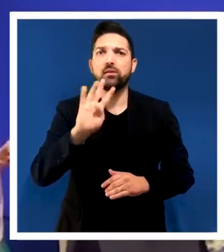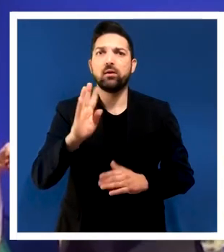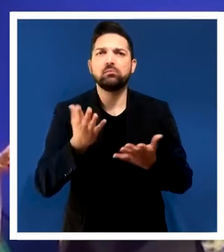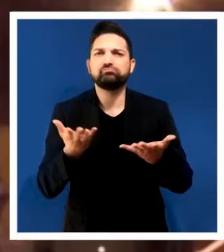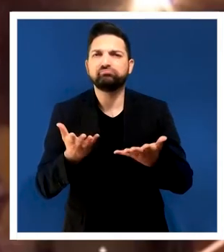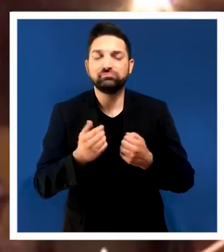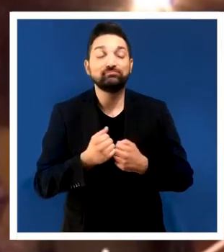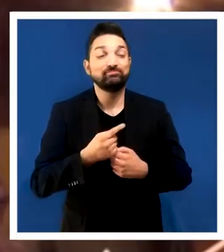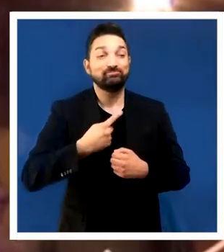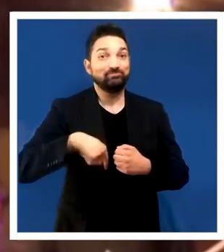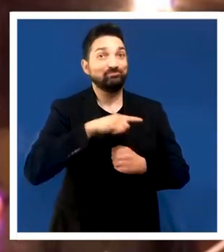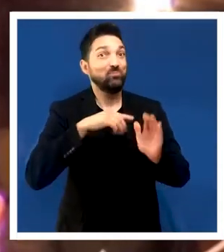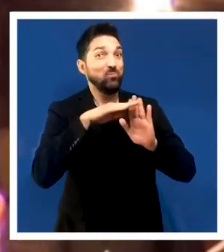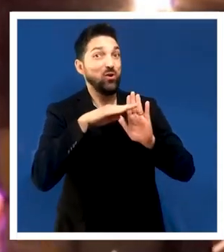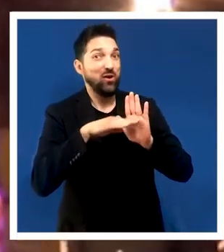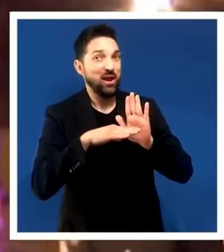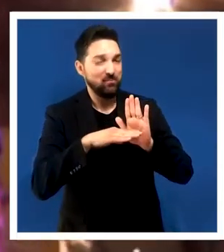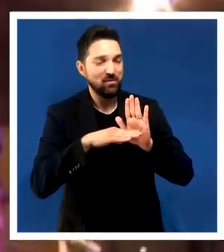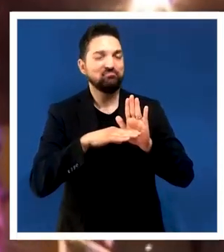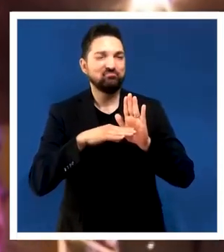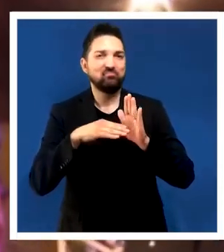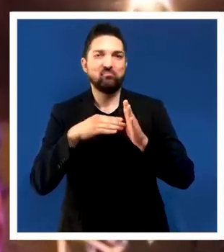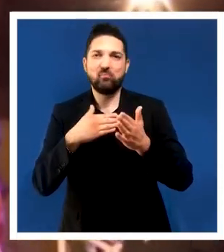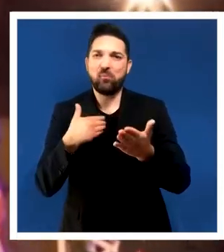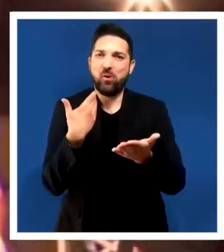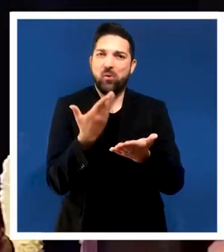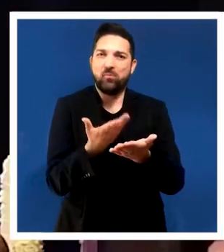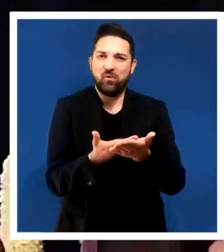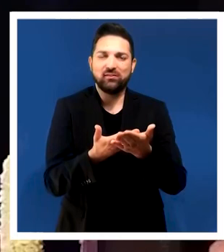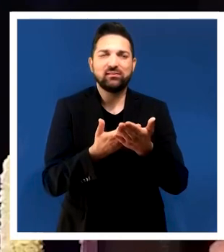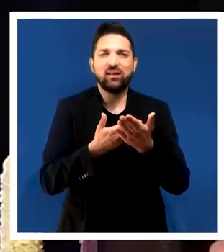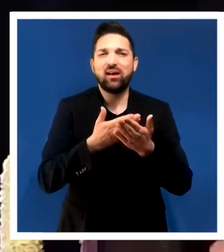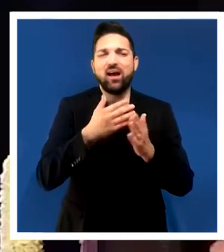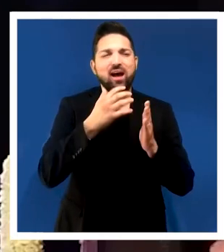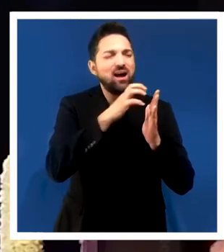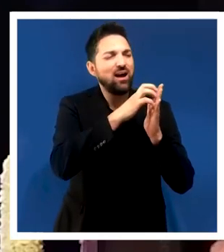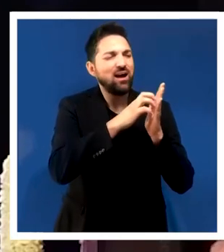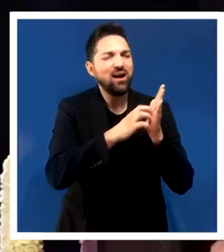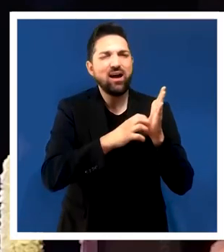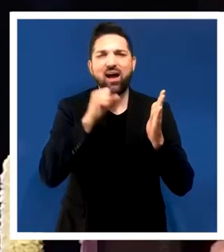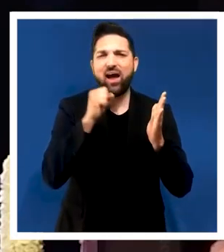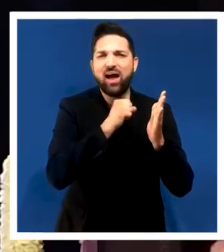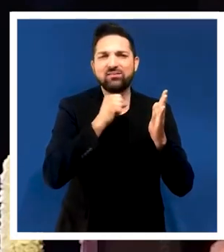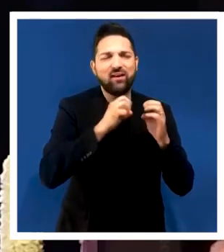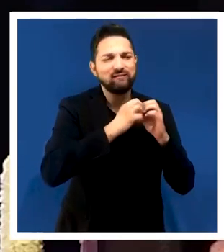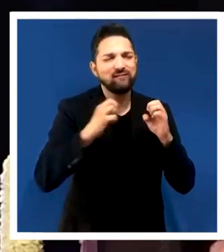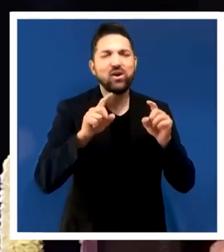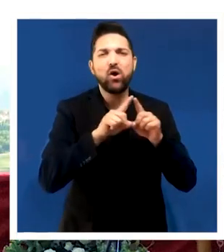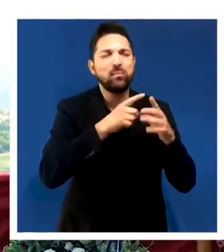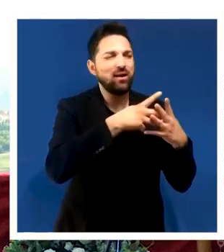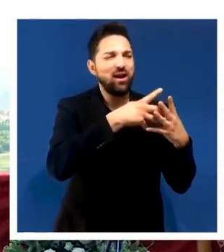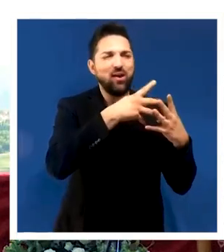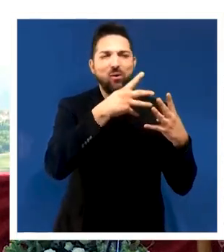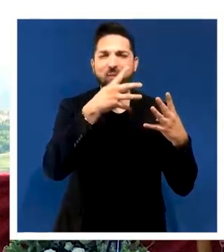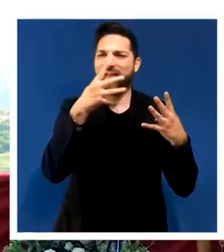formazione Soap Opera Dream propone un repertorio versicolore, un arcobaleno musicale che